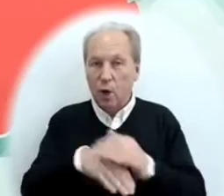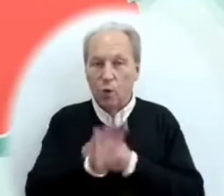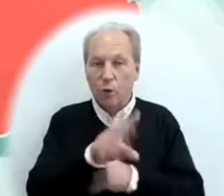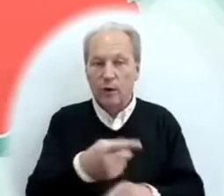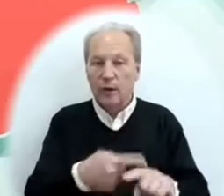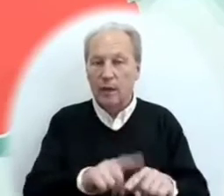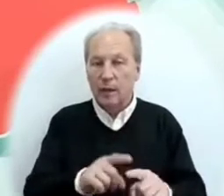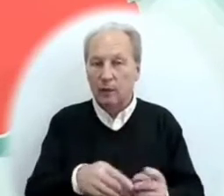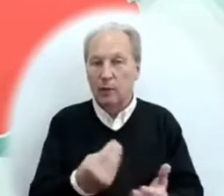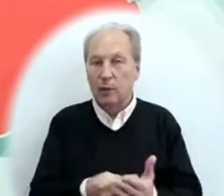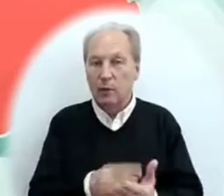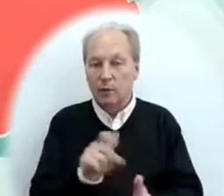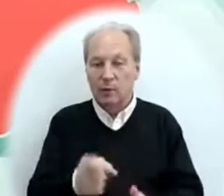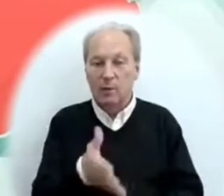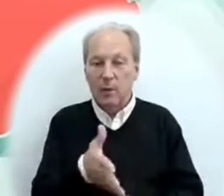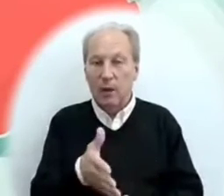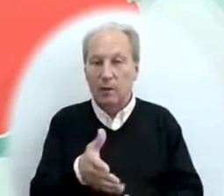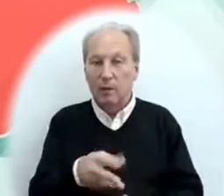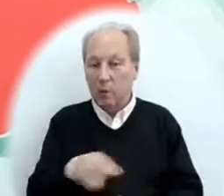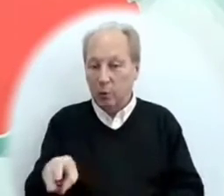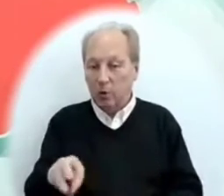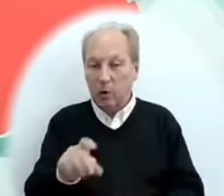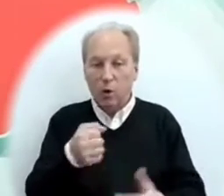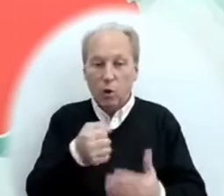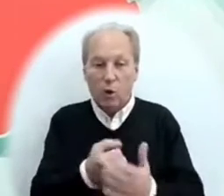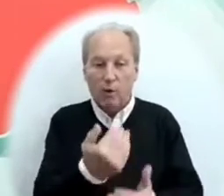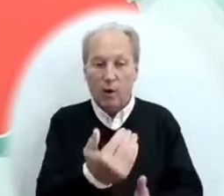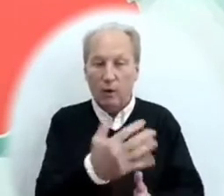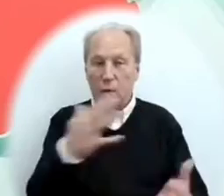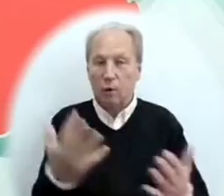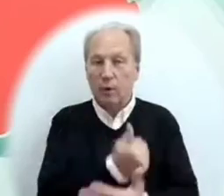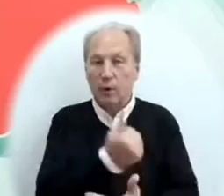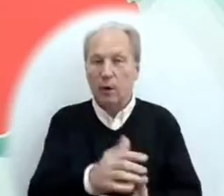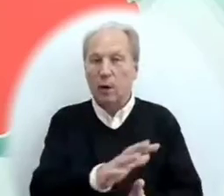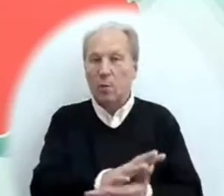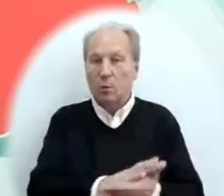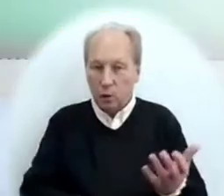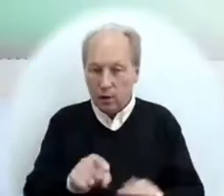за 5 минут до вашего успеха. Просто продолжайте это делать, даже если у вас пока не получается.